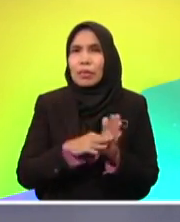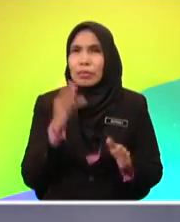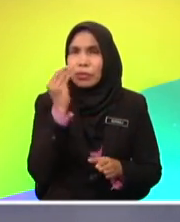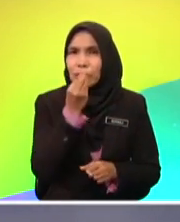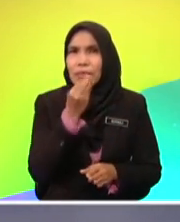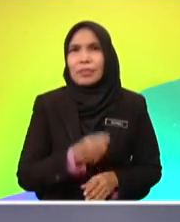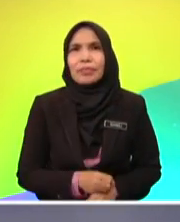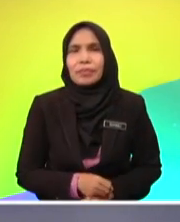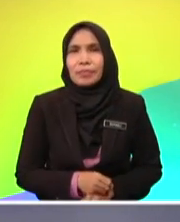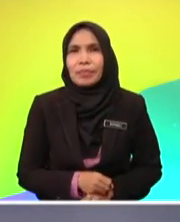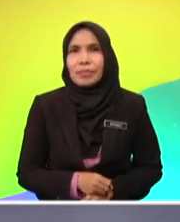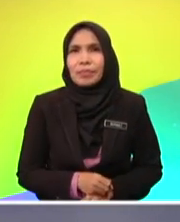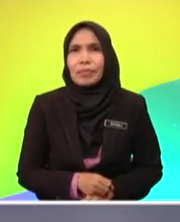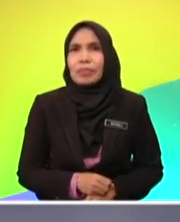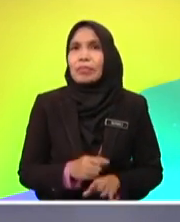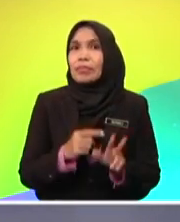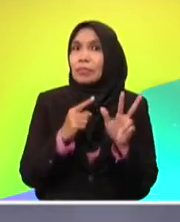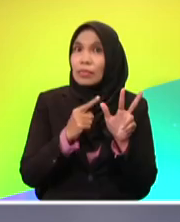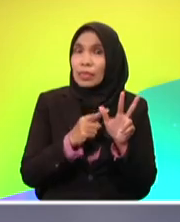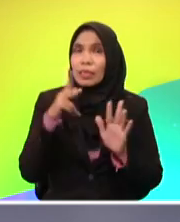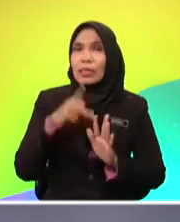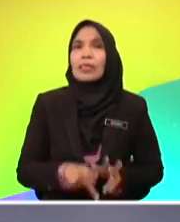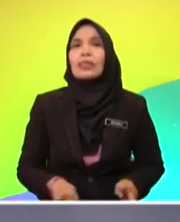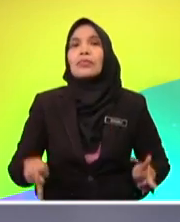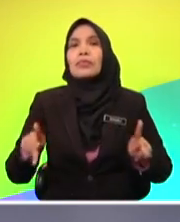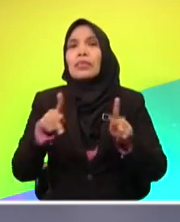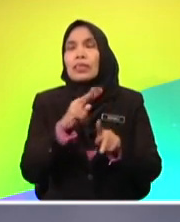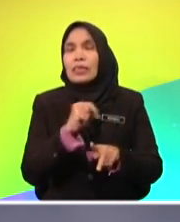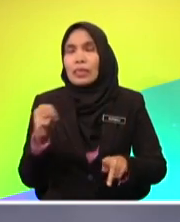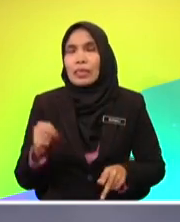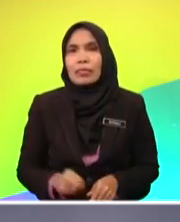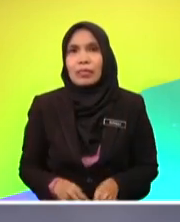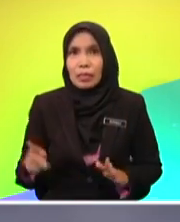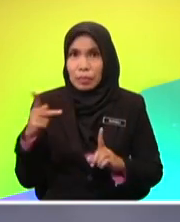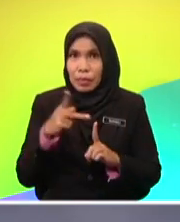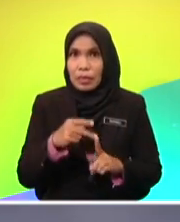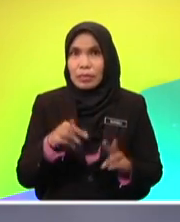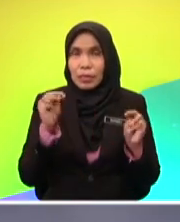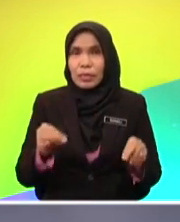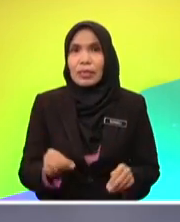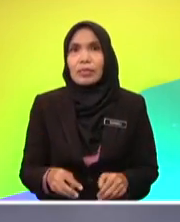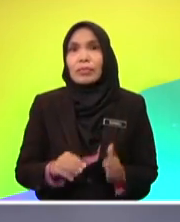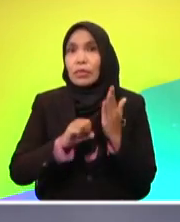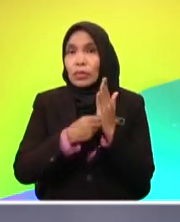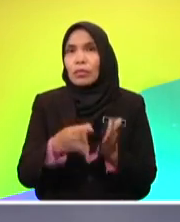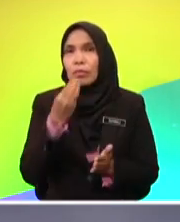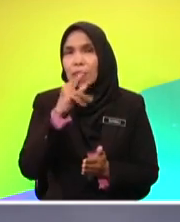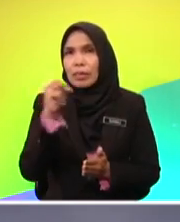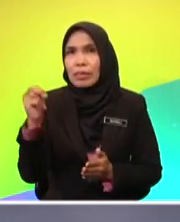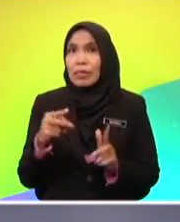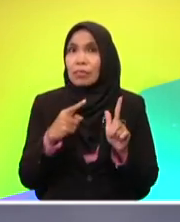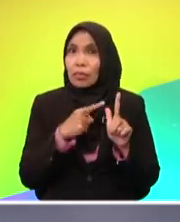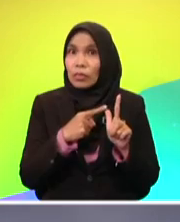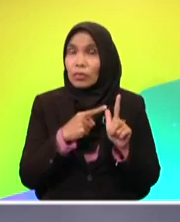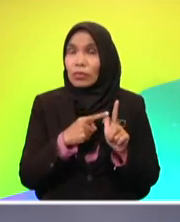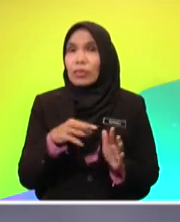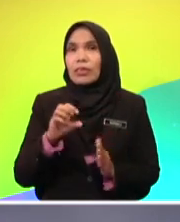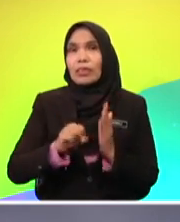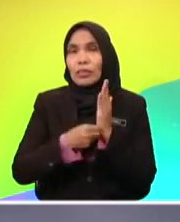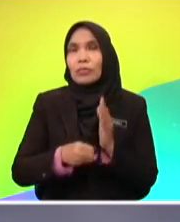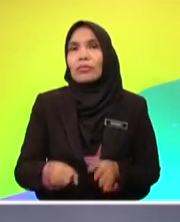telah terangkan tiga kepentingan tumbuhan kepada manusia. Yang pertama sebagai sumber makanan, kedua sumber pendapatan dan juga